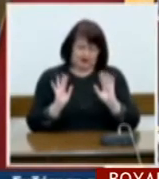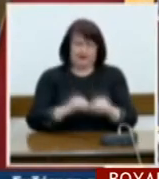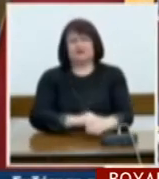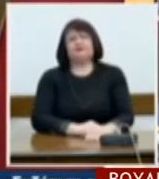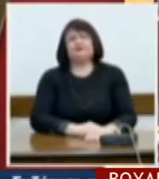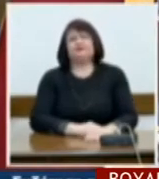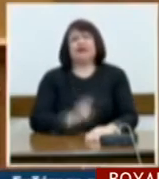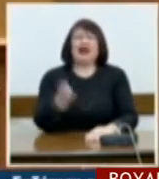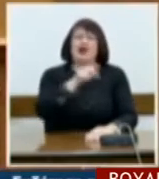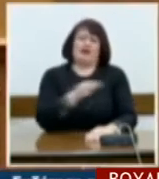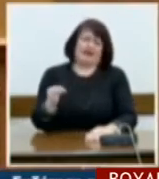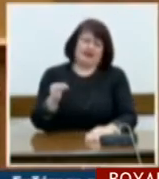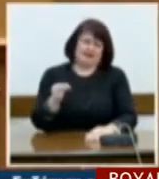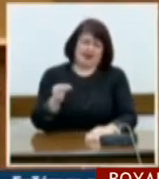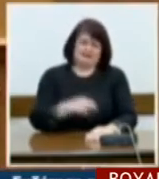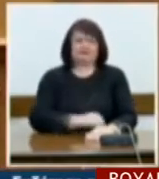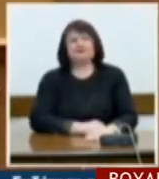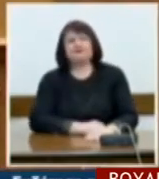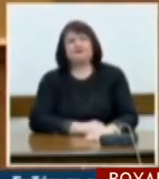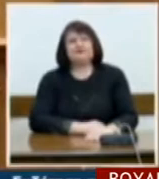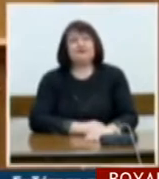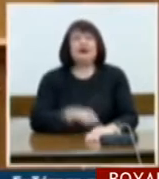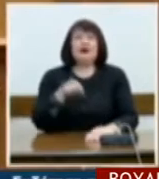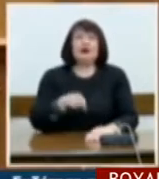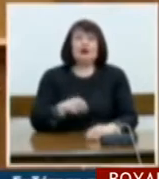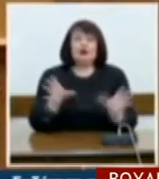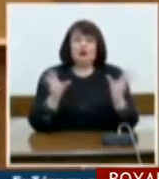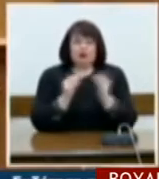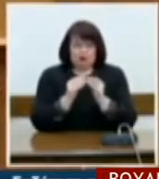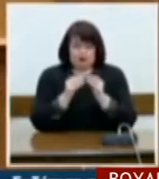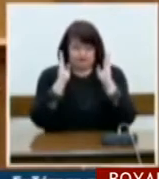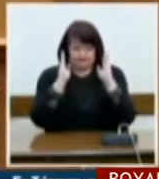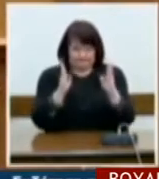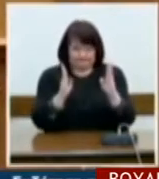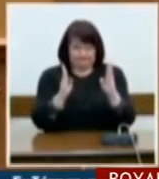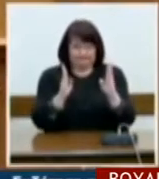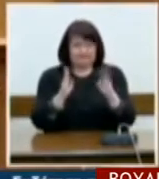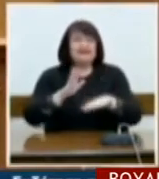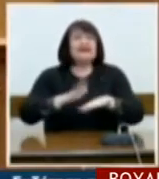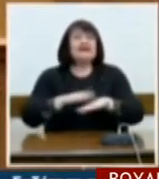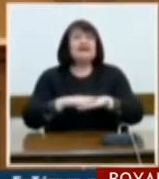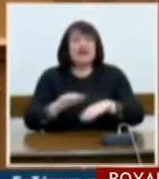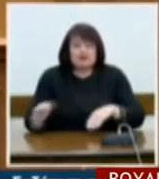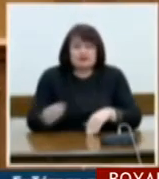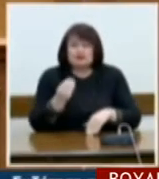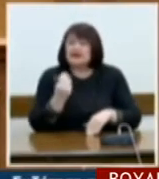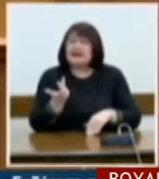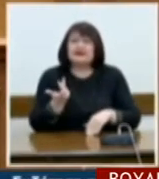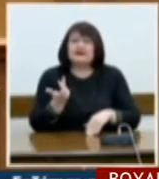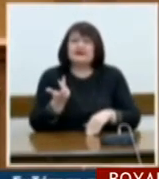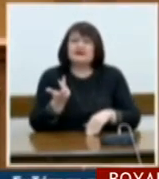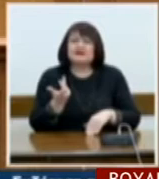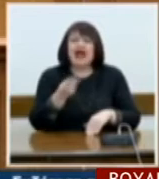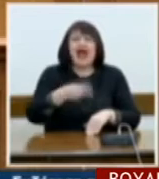άλλη ευκαιρία. Ερχόμαστε λοιπόν στην γενεσιοργό αιτία των